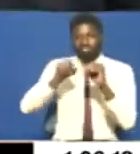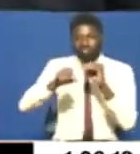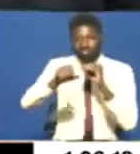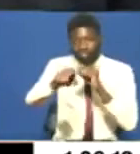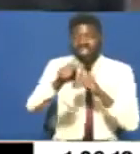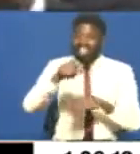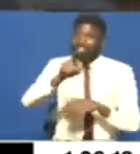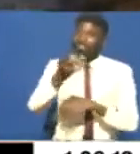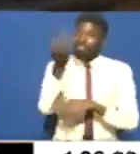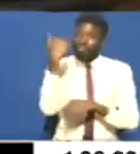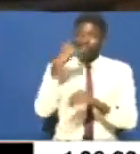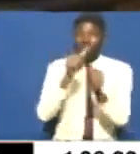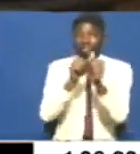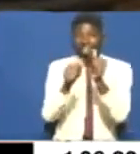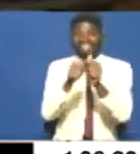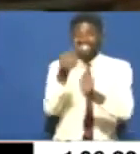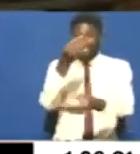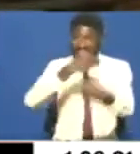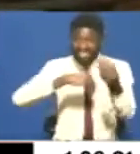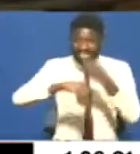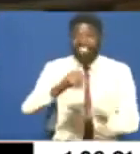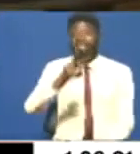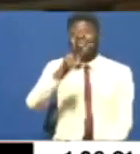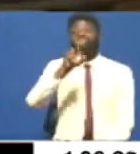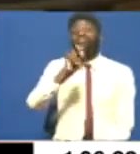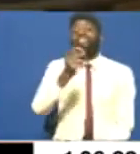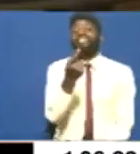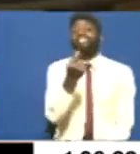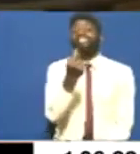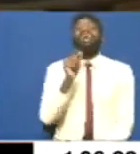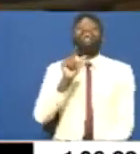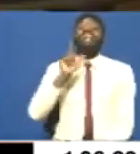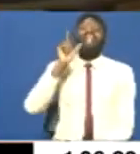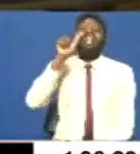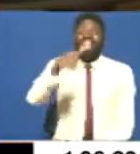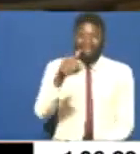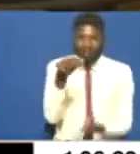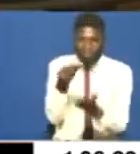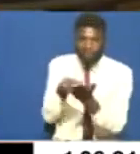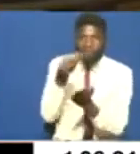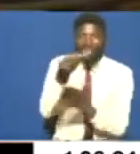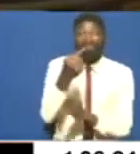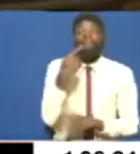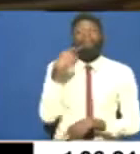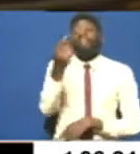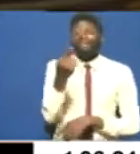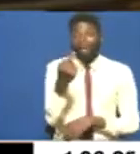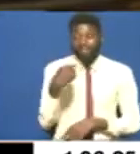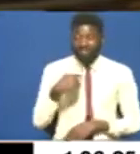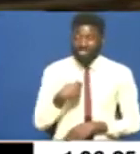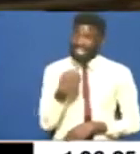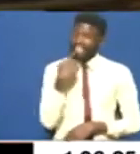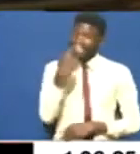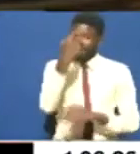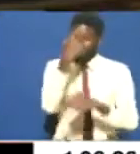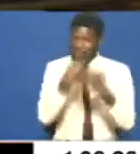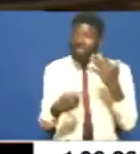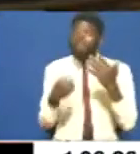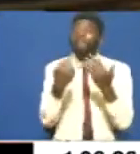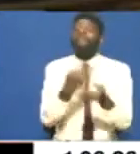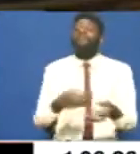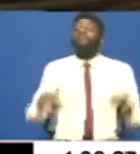20 na unanunua kwa 100. Ndio nasema muhimu